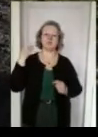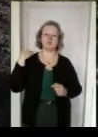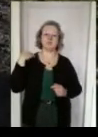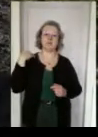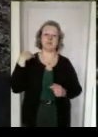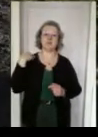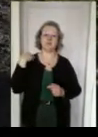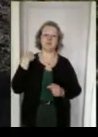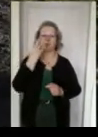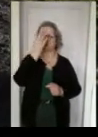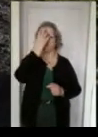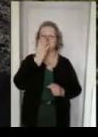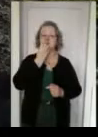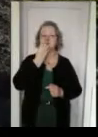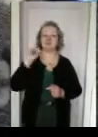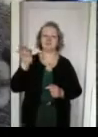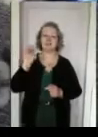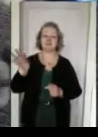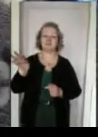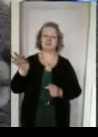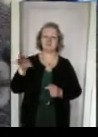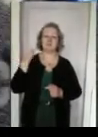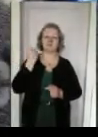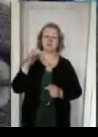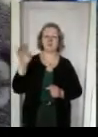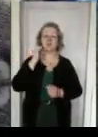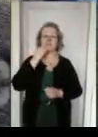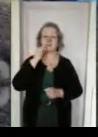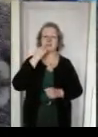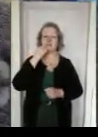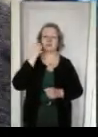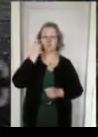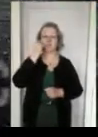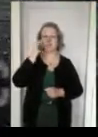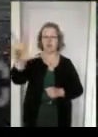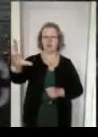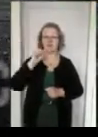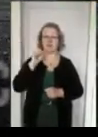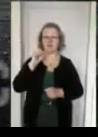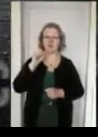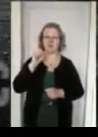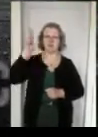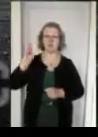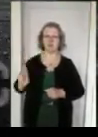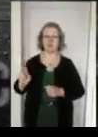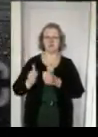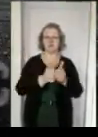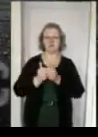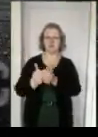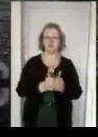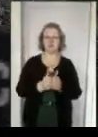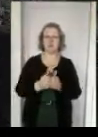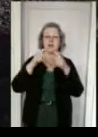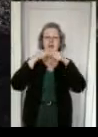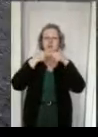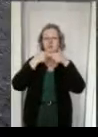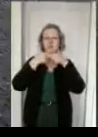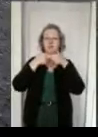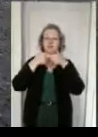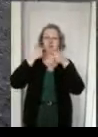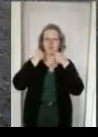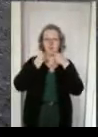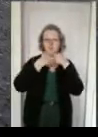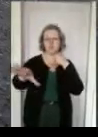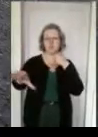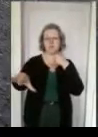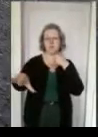depuis peu son quotidien attristé. D'autres élèves le voyant arriver commencent entre eux à bien rigoler, le bousculer,